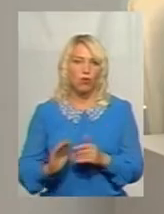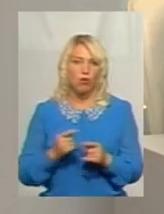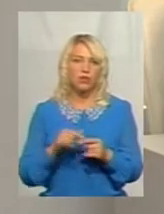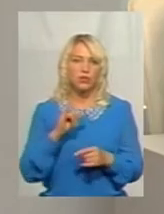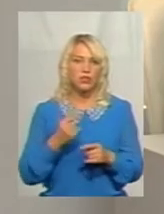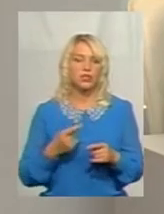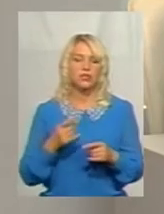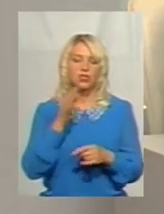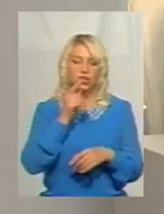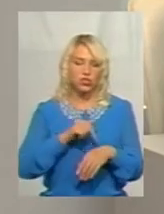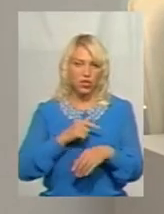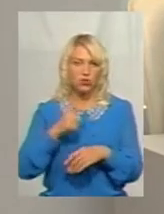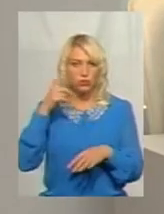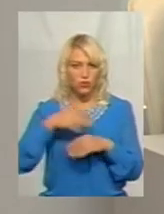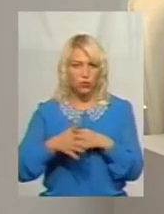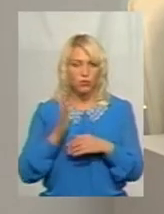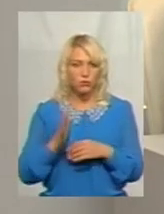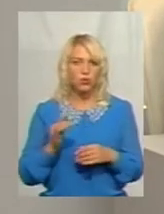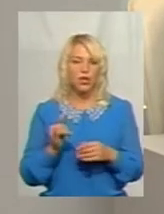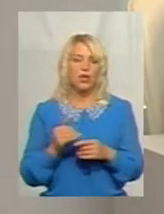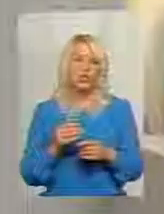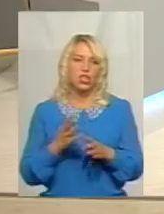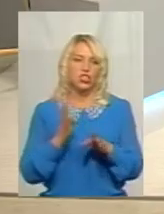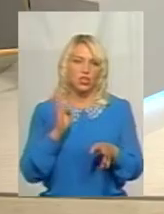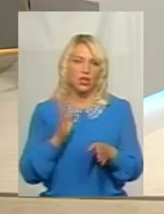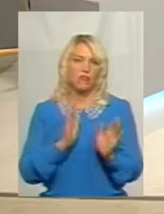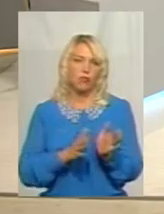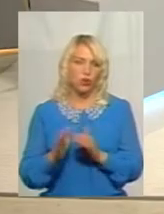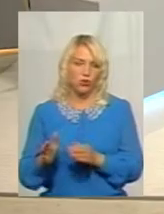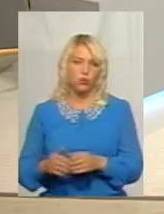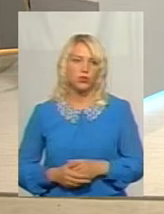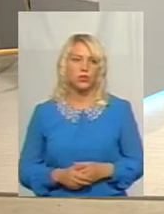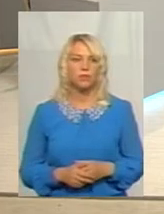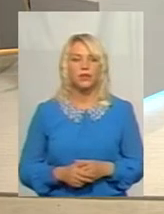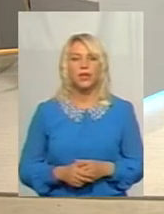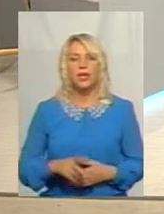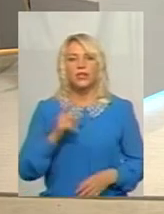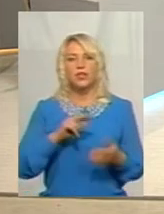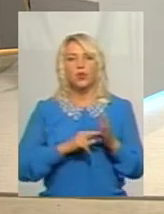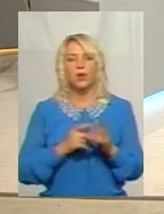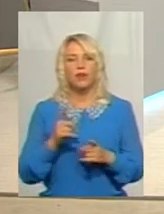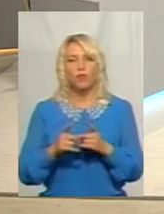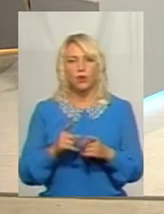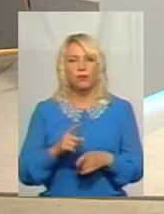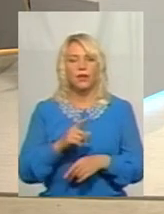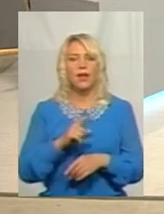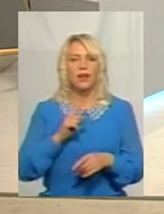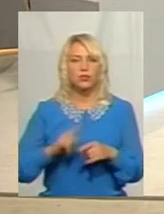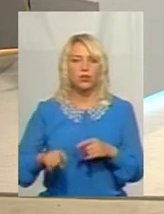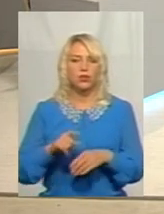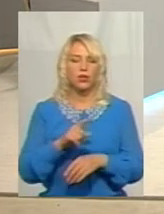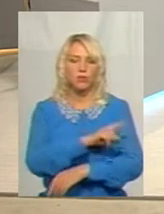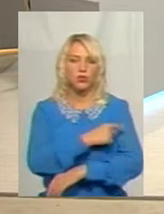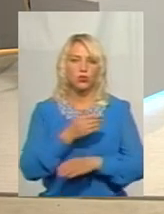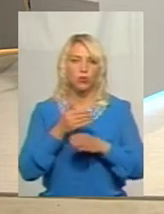все-таки повернеться і ці черги впорядкуються. Дякую. За концепцією реформи екстреної